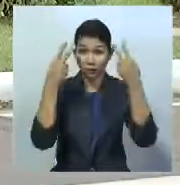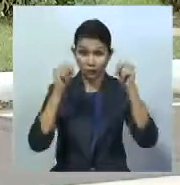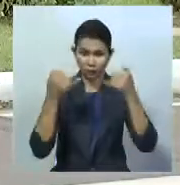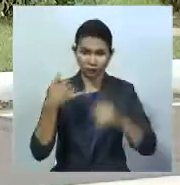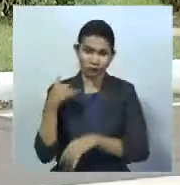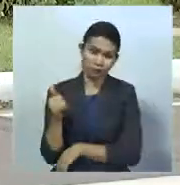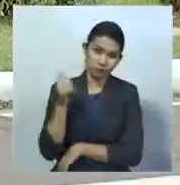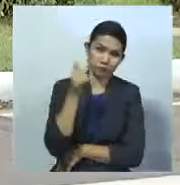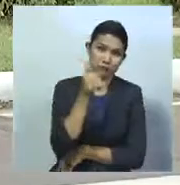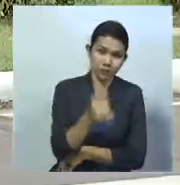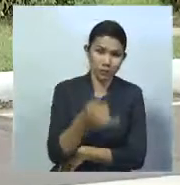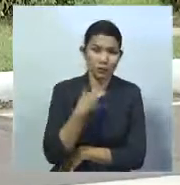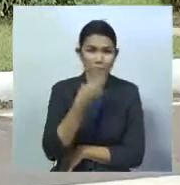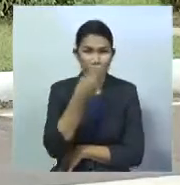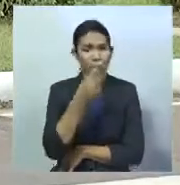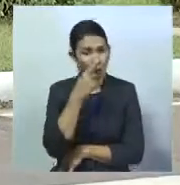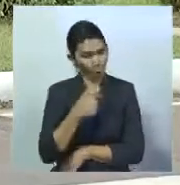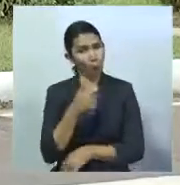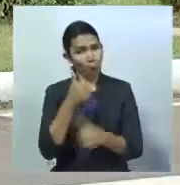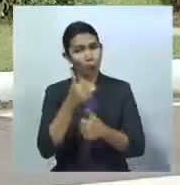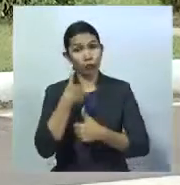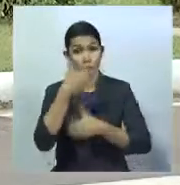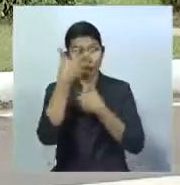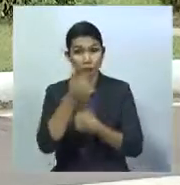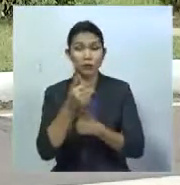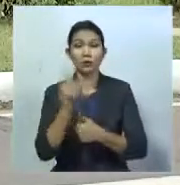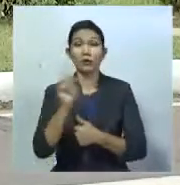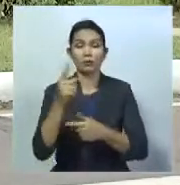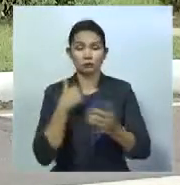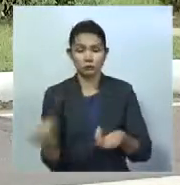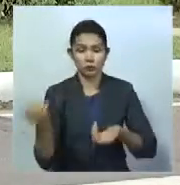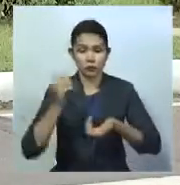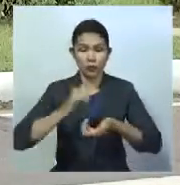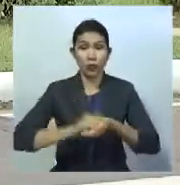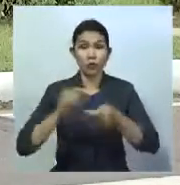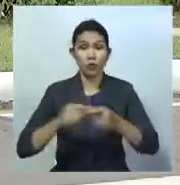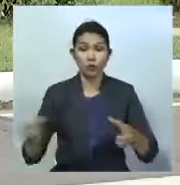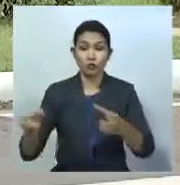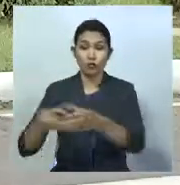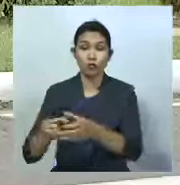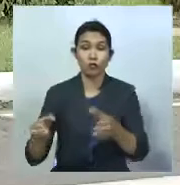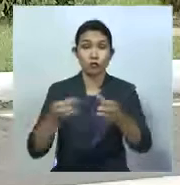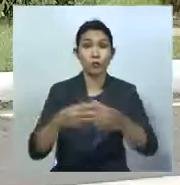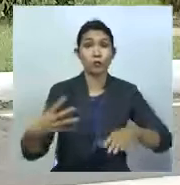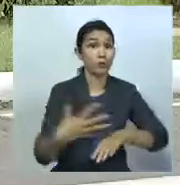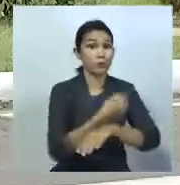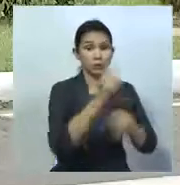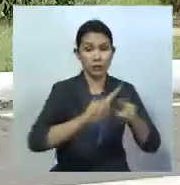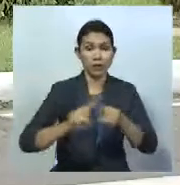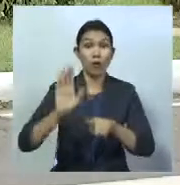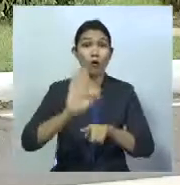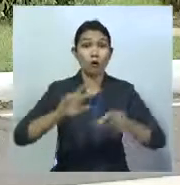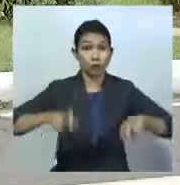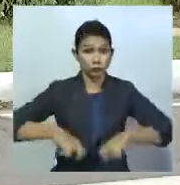นี้ได้เห็นหนึ่งภาพที่เรียกว่าน่าสนใจนะคะเพราะว่าเป็นความร่วมมือจากพรรคการเมืองในทุกพรรคซึ่งอยู่ในจังหวัดสุ